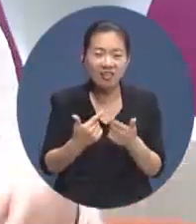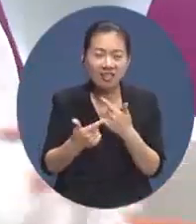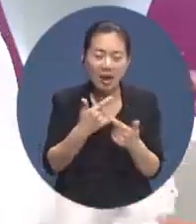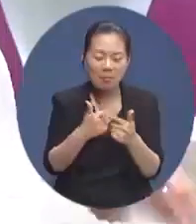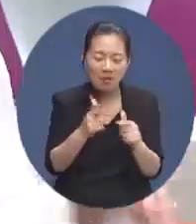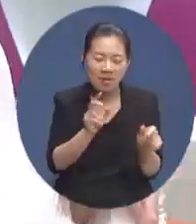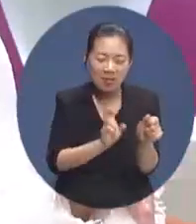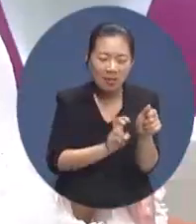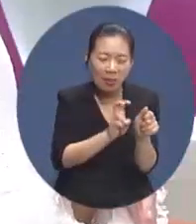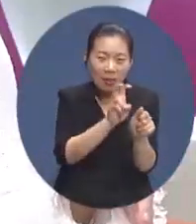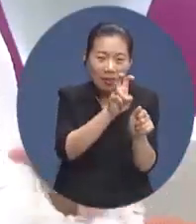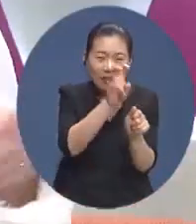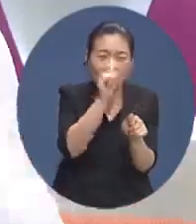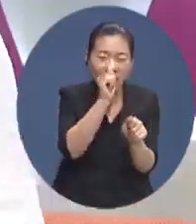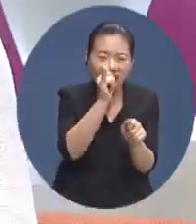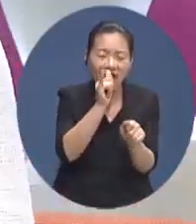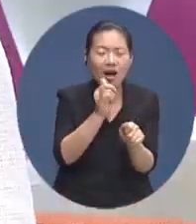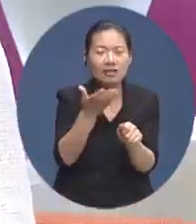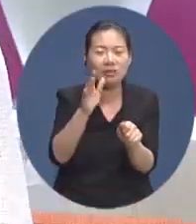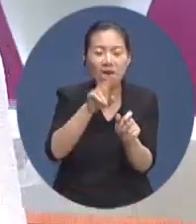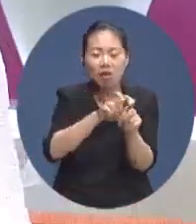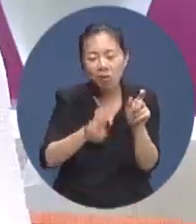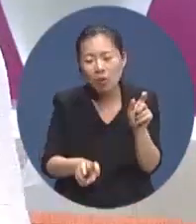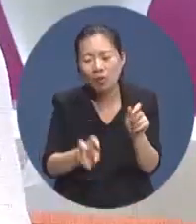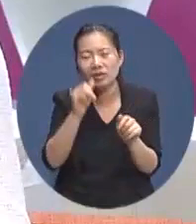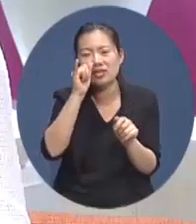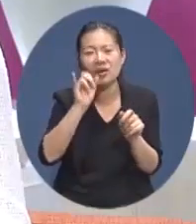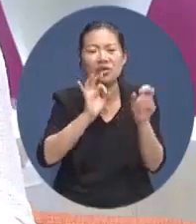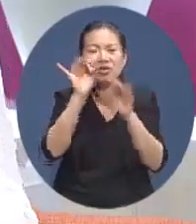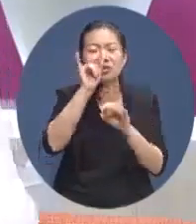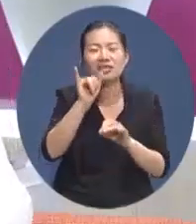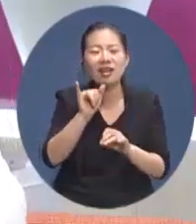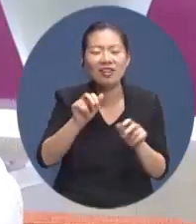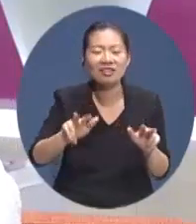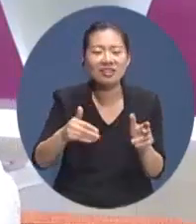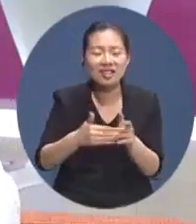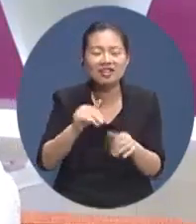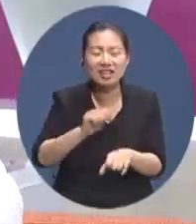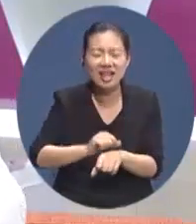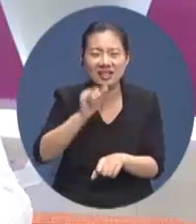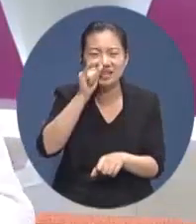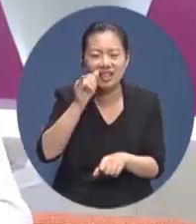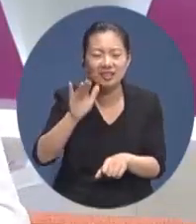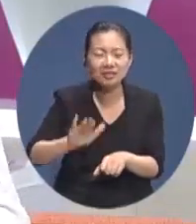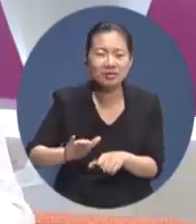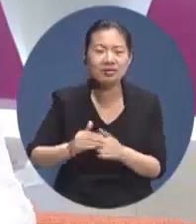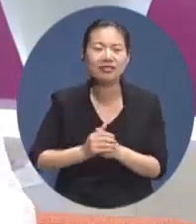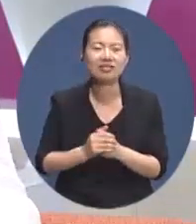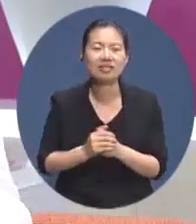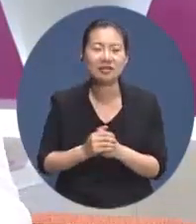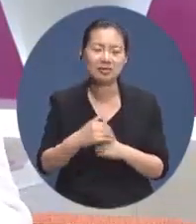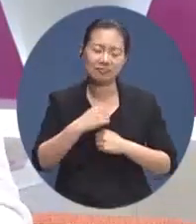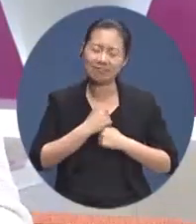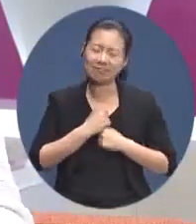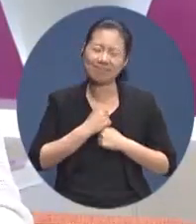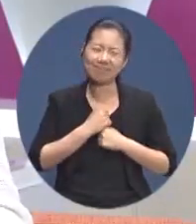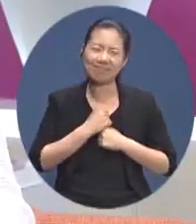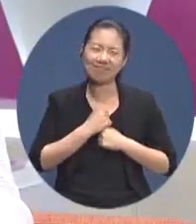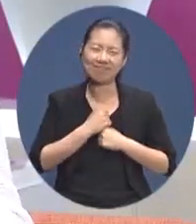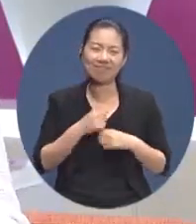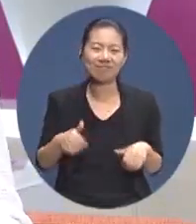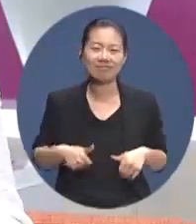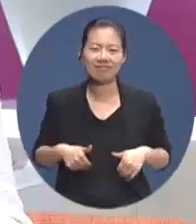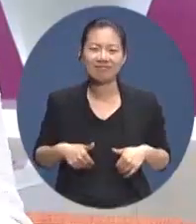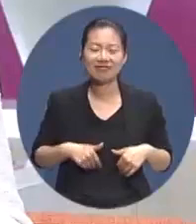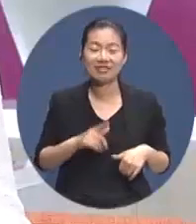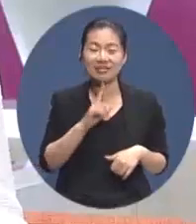휙휙. 걔네들도 똑 떨어져. 실수할 수 있거든. 이렇게 설명해 주셔야 돼요. 지금까지는 잘해왔어. 그렇지만 조심은 해야 돼. 이렇게